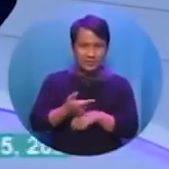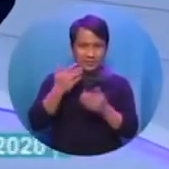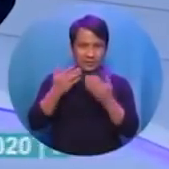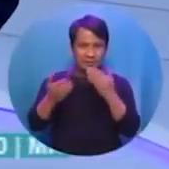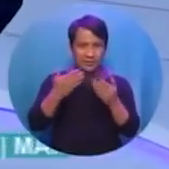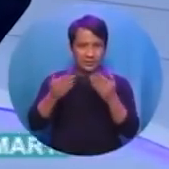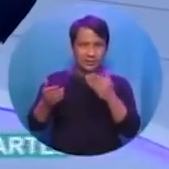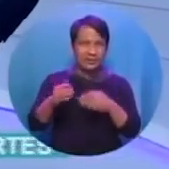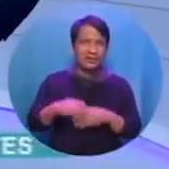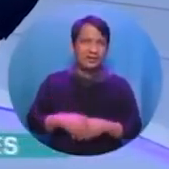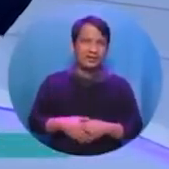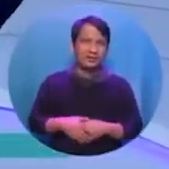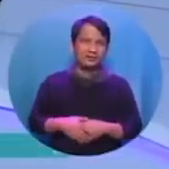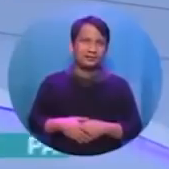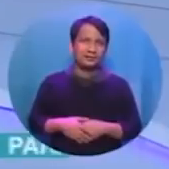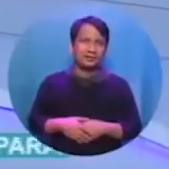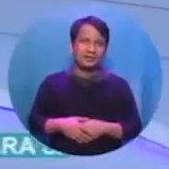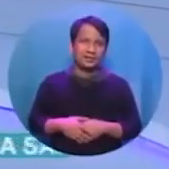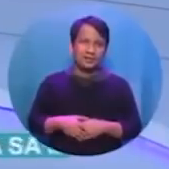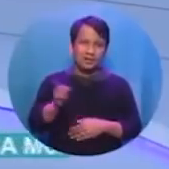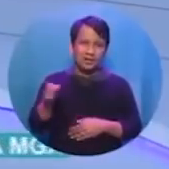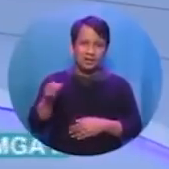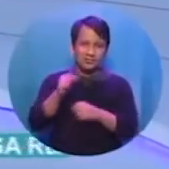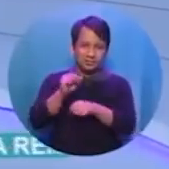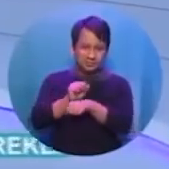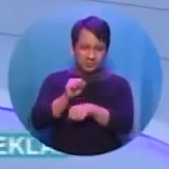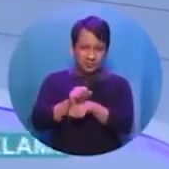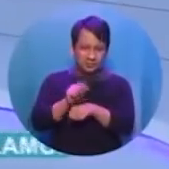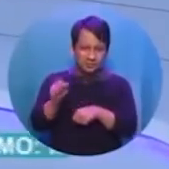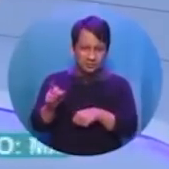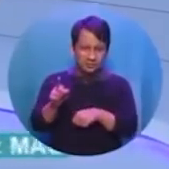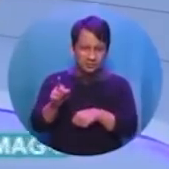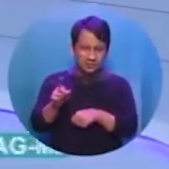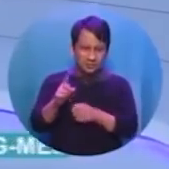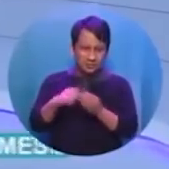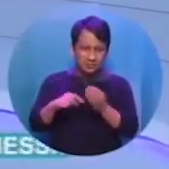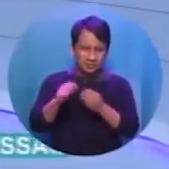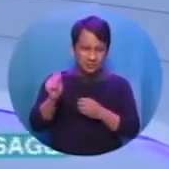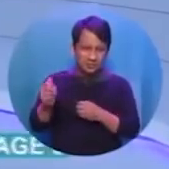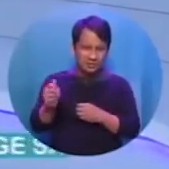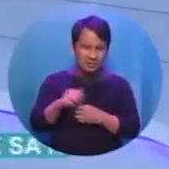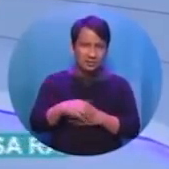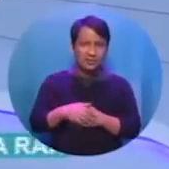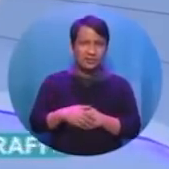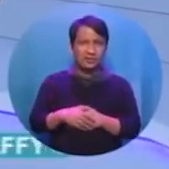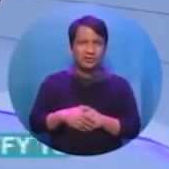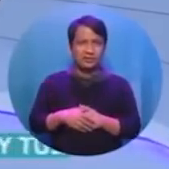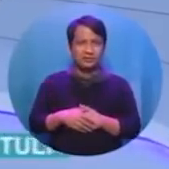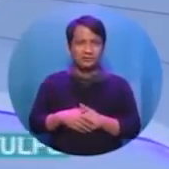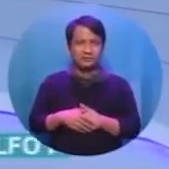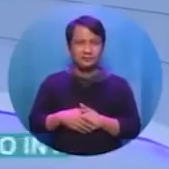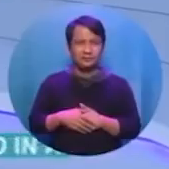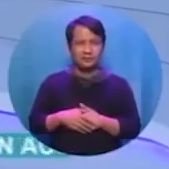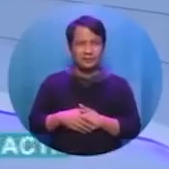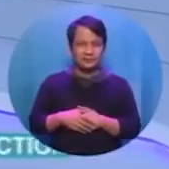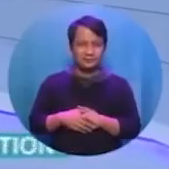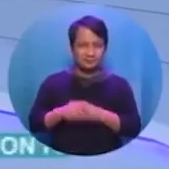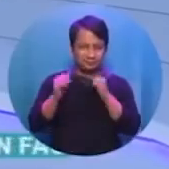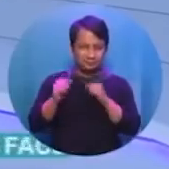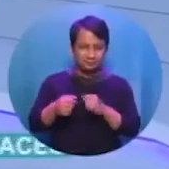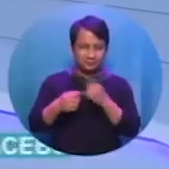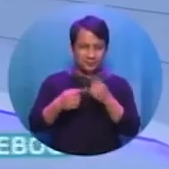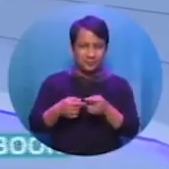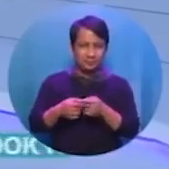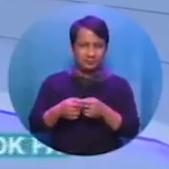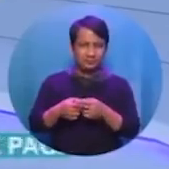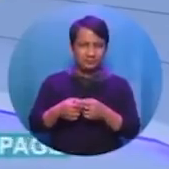salamat po. Ayun. Ano pong trabaho niyo, Ma'am Lovely? Sa ngayon, sir, wala po sir. Oh, kasi kaya... ano po sir,